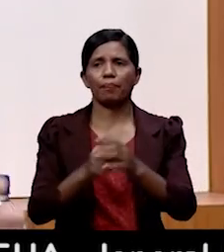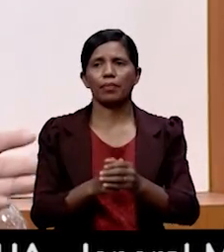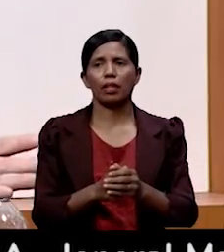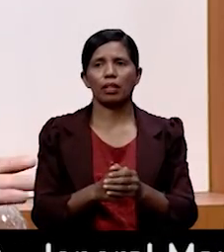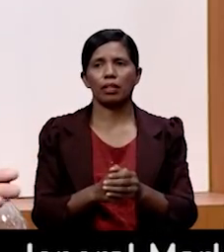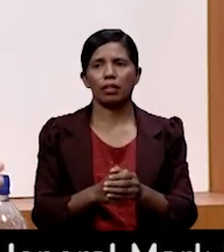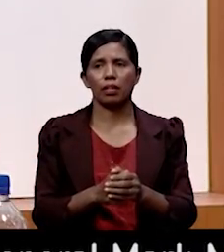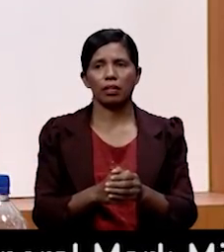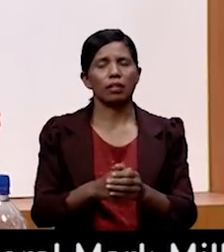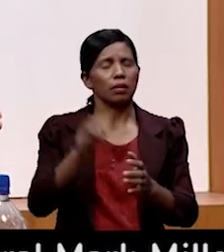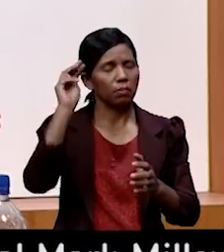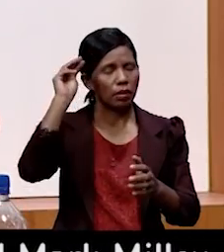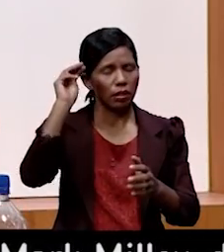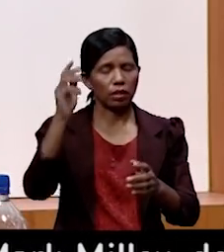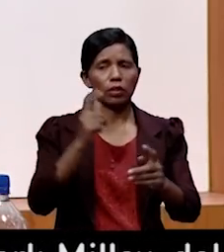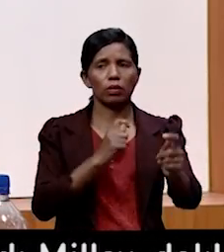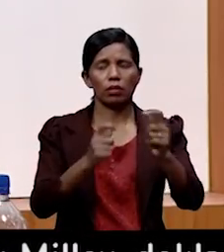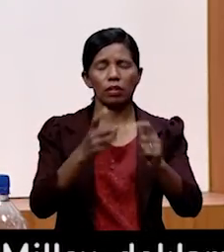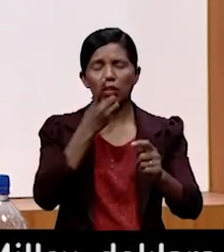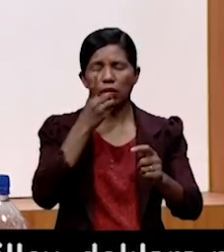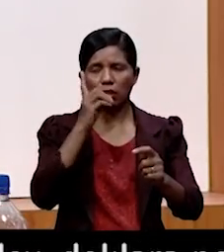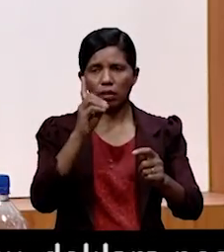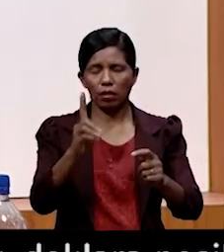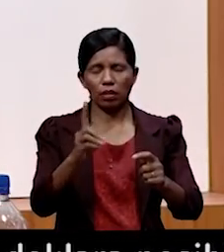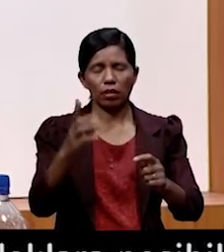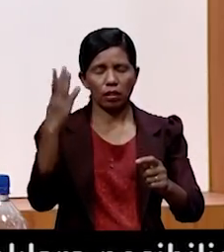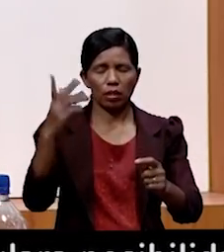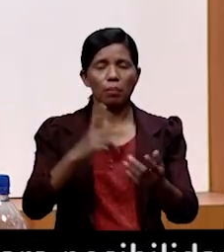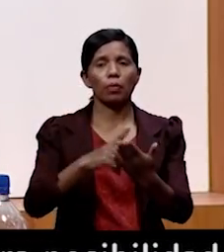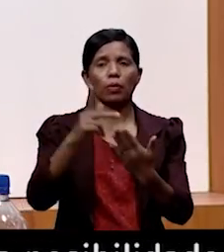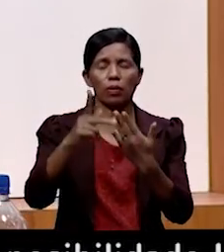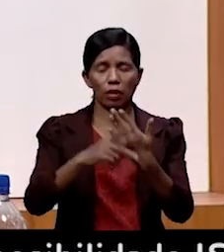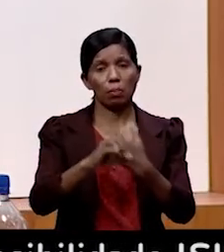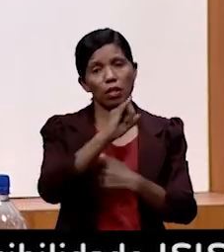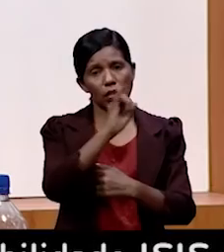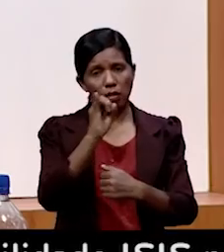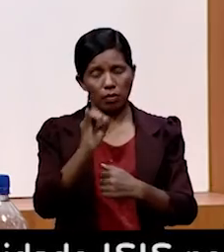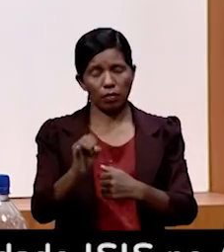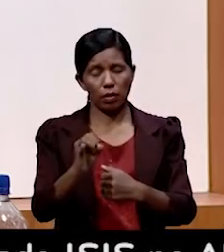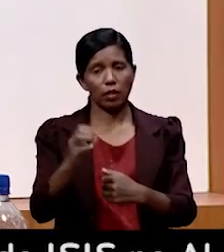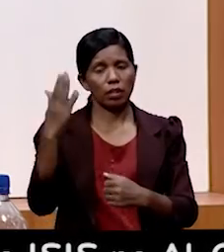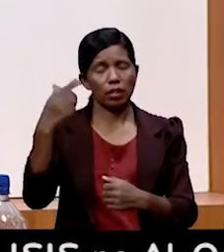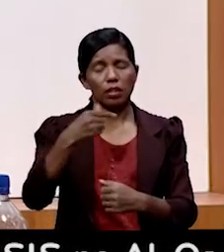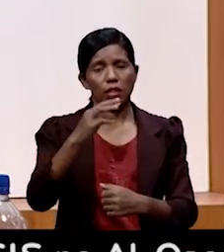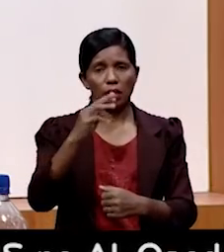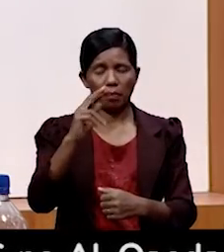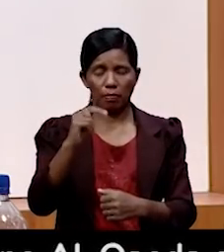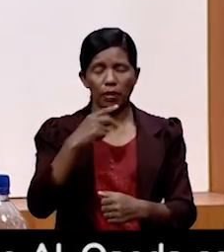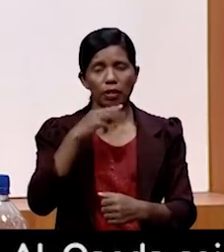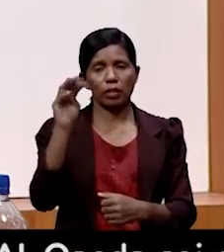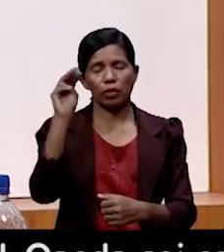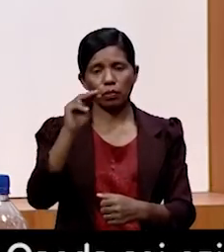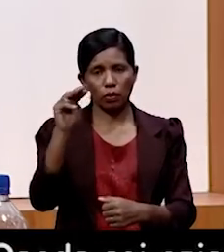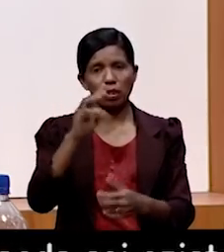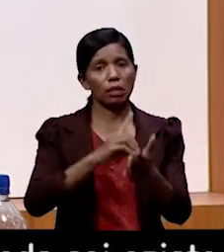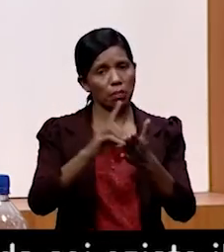turismo comercio no industria hato deklarasaun ne iha programa grande entrevista iha estudi 2 membe boradili segunda semana